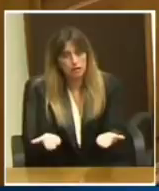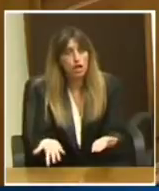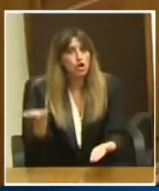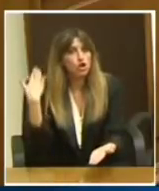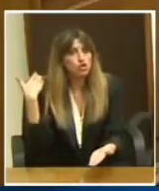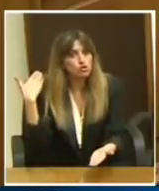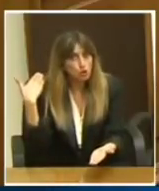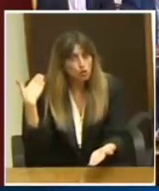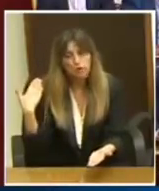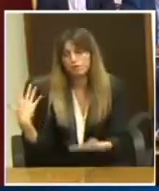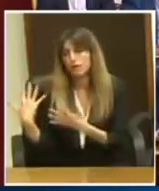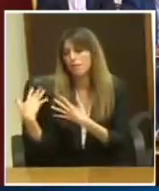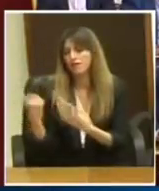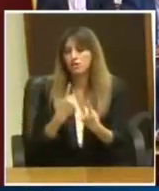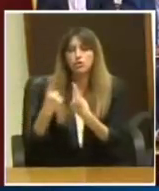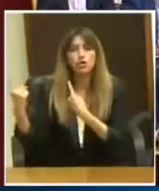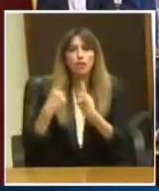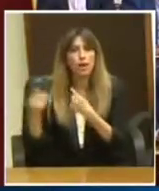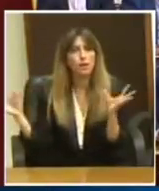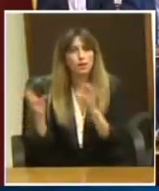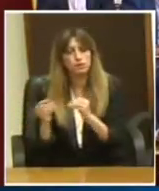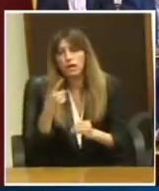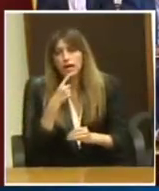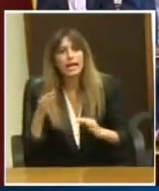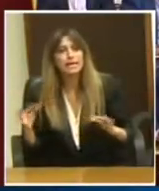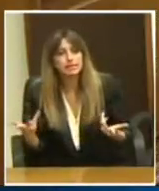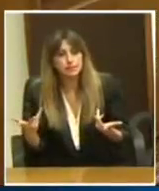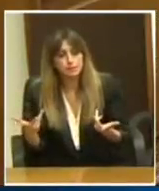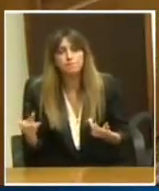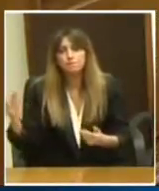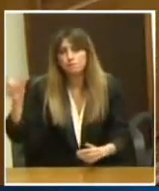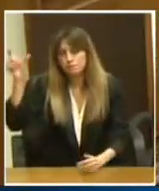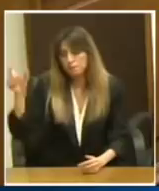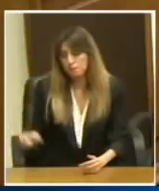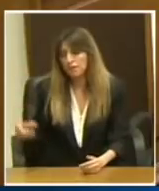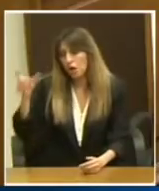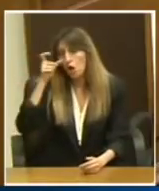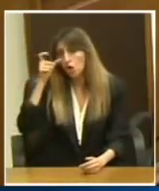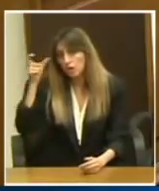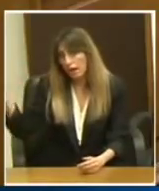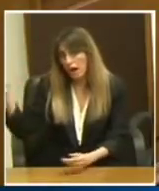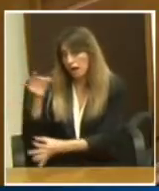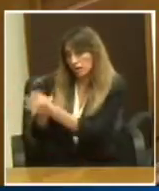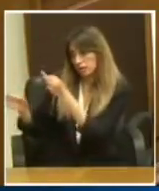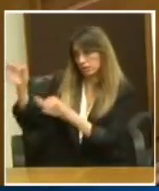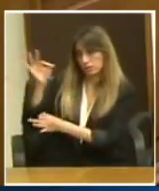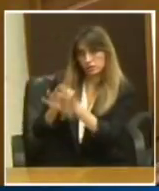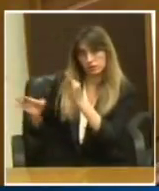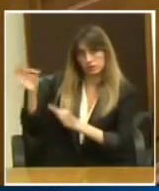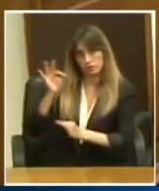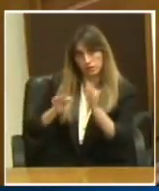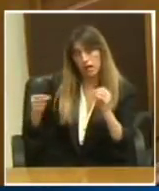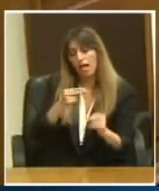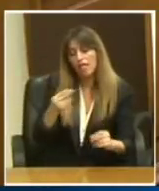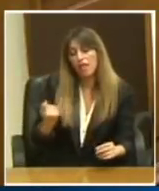ρητά ότι σύμφωνα με τις οδηγίες του, τα ζητήματα της ταυτότητας δεν εμπίπτουν